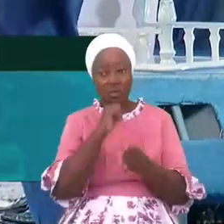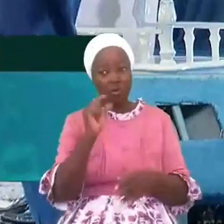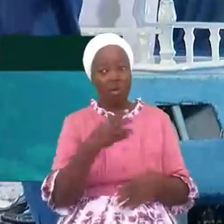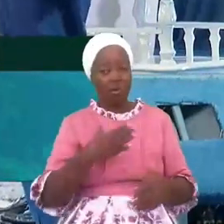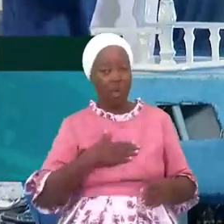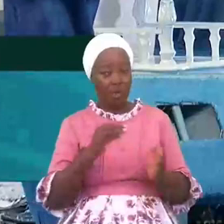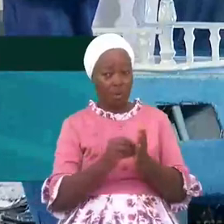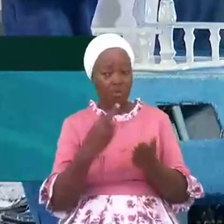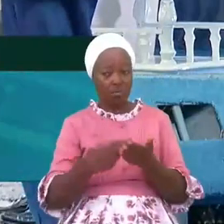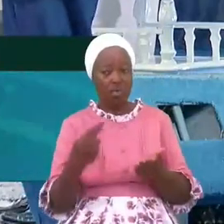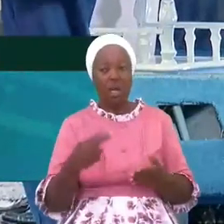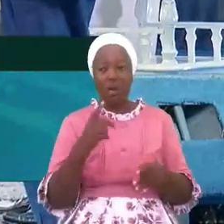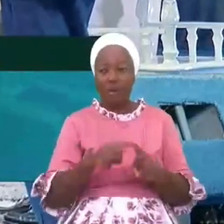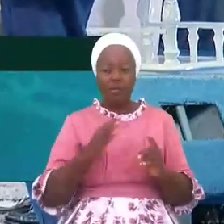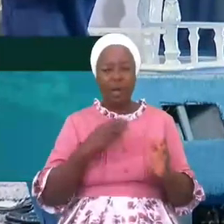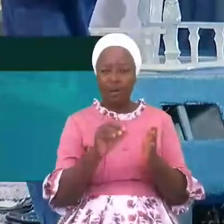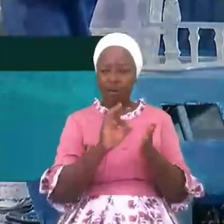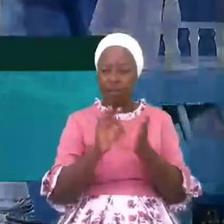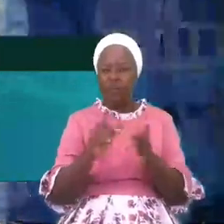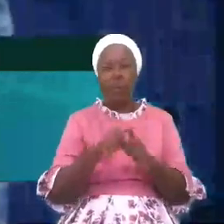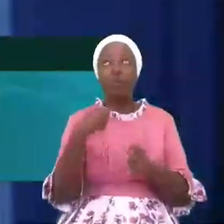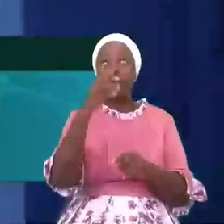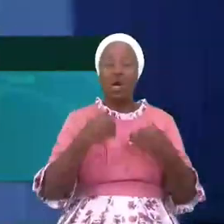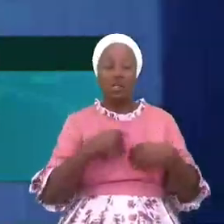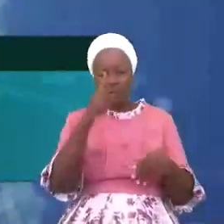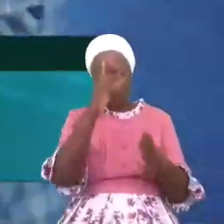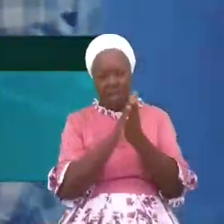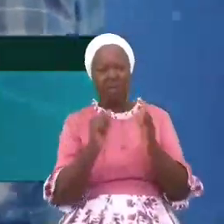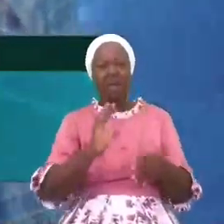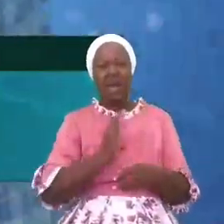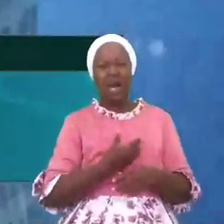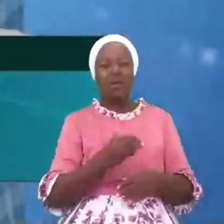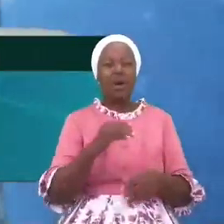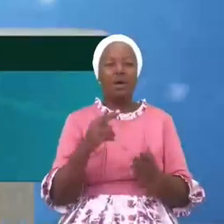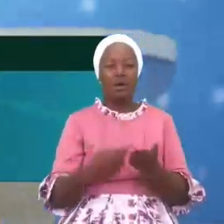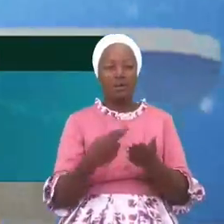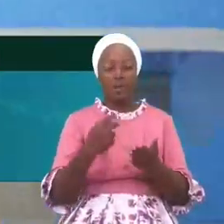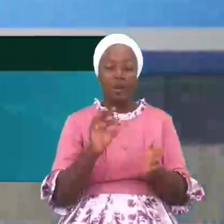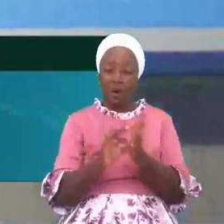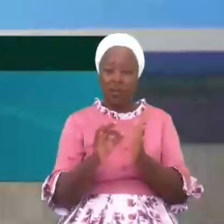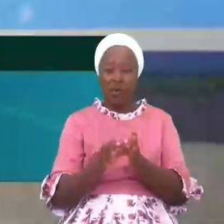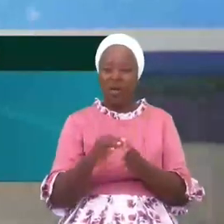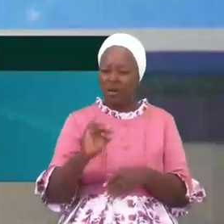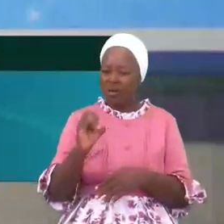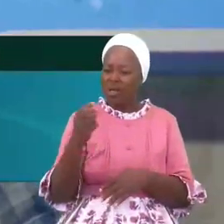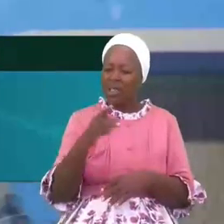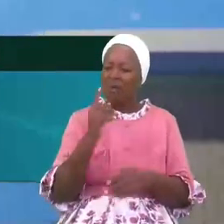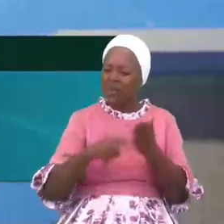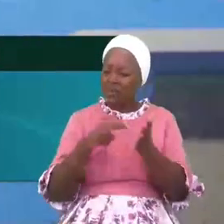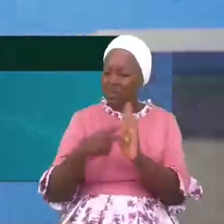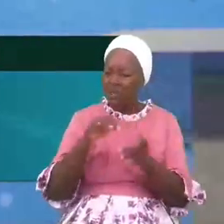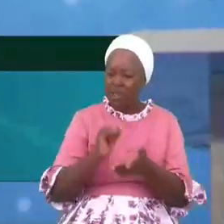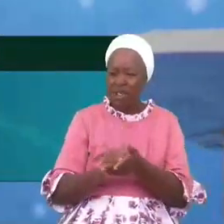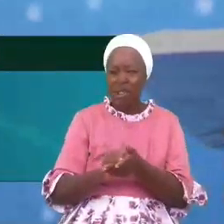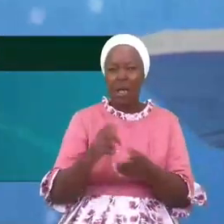annoncé. Ésaïe dit, qui a cru à notre rapport? Ésaïe, qu'est-ce que tu veux dire par là? Moïse est